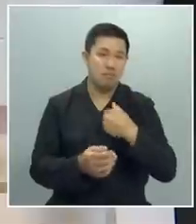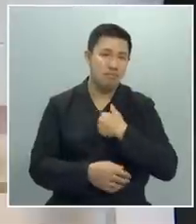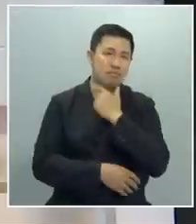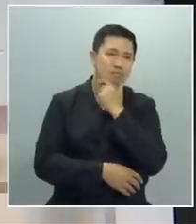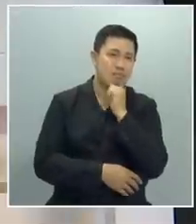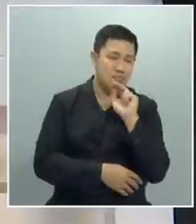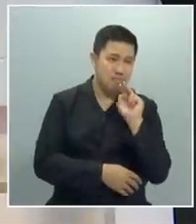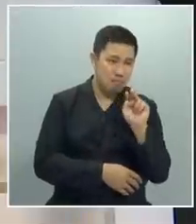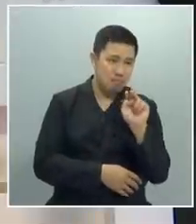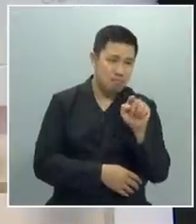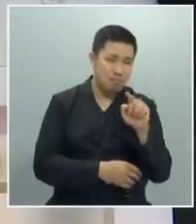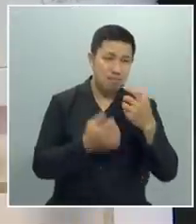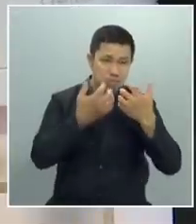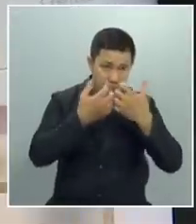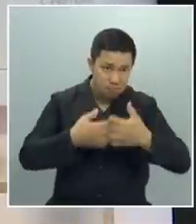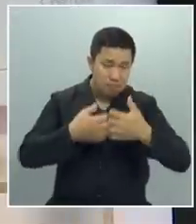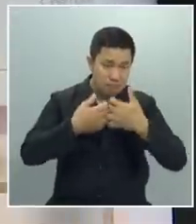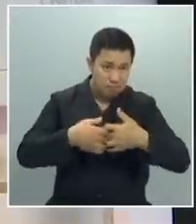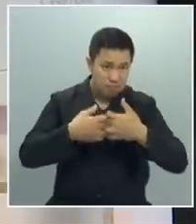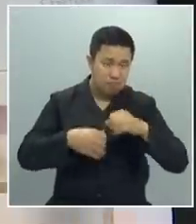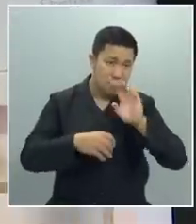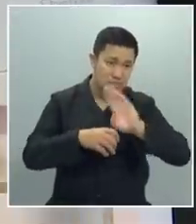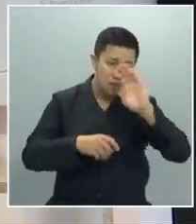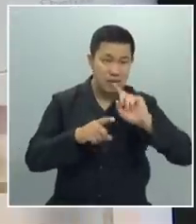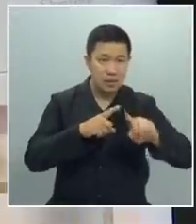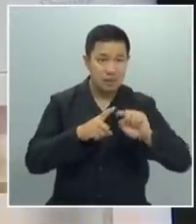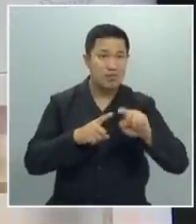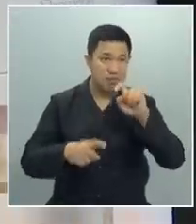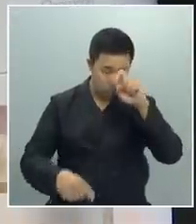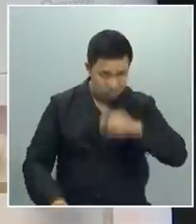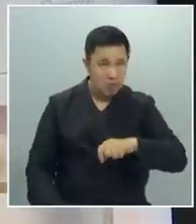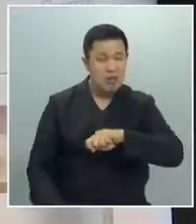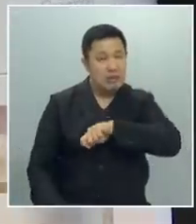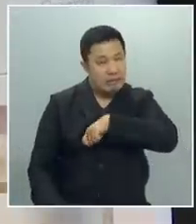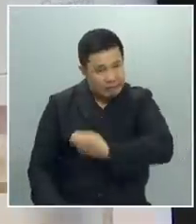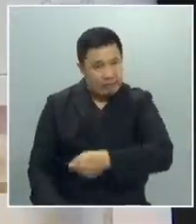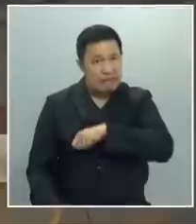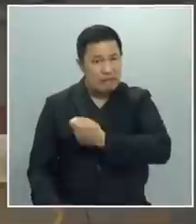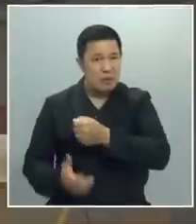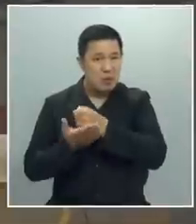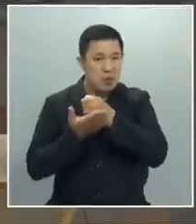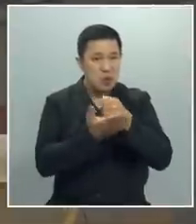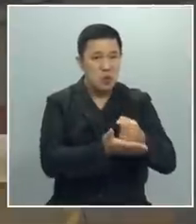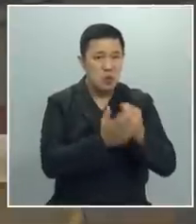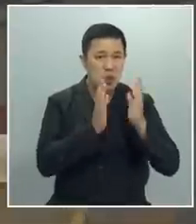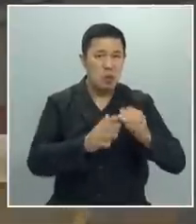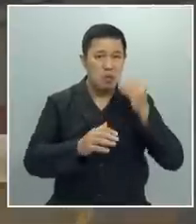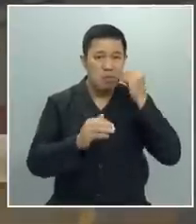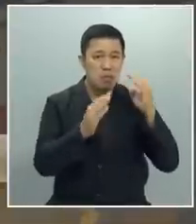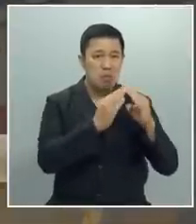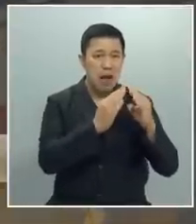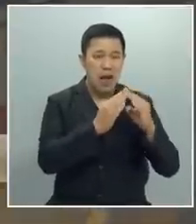กลายเป็นว่าภาคอุตสาหกรรมหรือกิจการอื่นๆต้องมารับภาระช่วยคนอยู่อาศัยบ้านอยู่อาศัยด้วยนะ